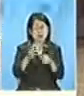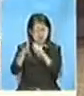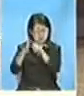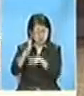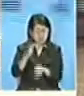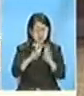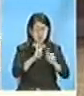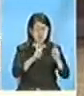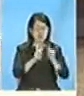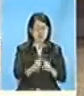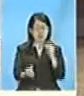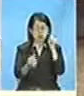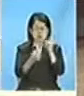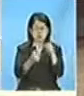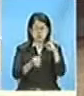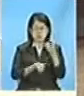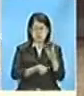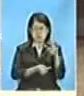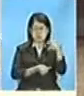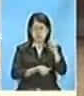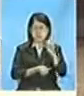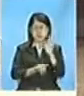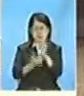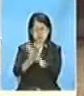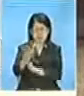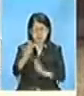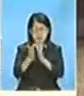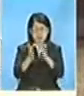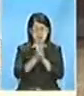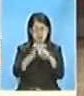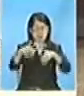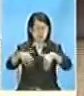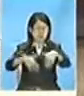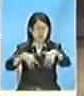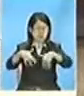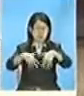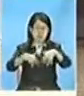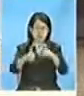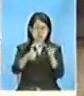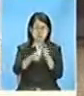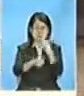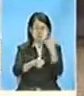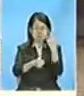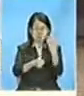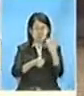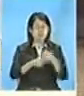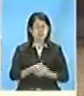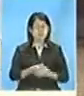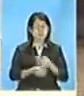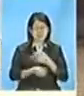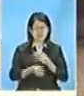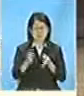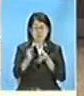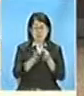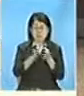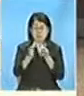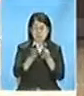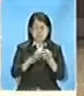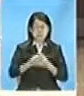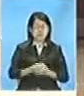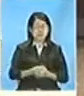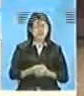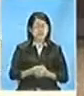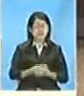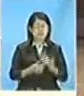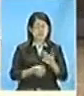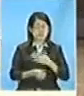พื่อยึดถือผลประโยชน์ของประเทศชาติและพี่น้องประชาชนเป็นที่ตั้ง กราบเรียนครับว่าจากการที่ก